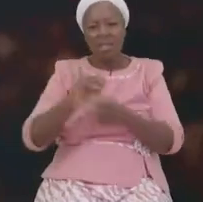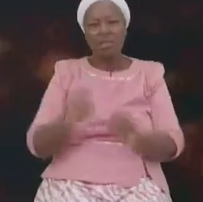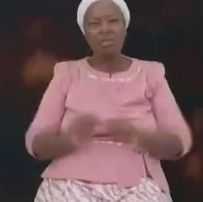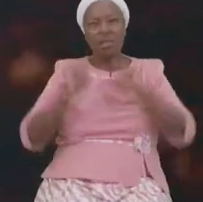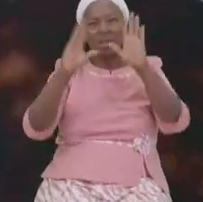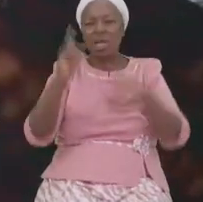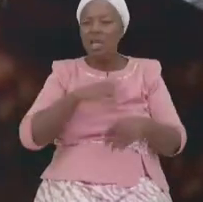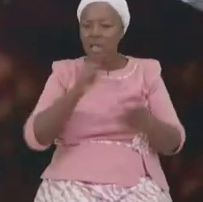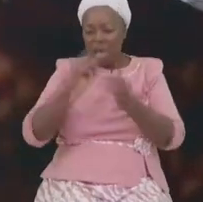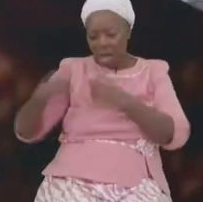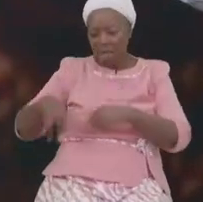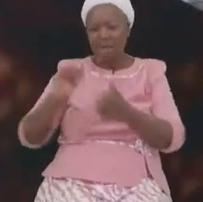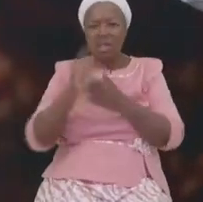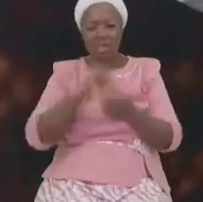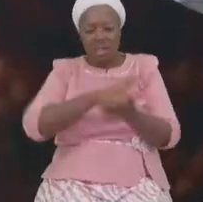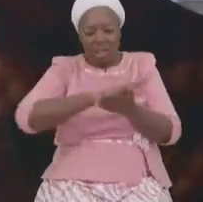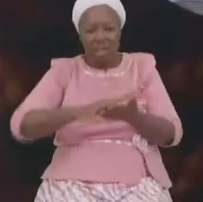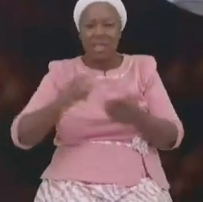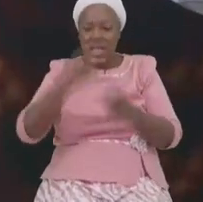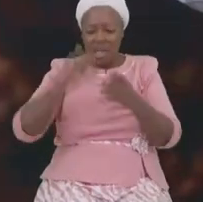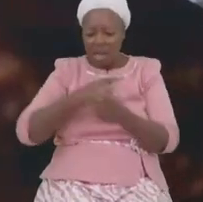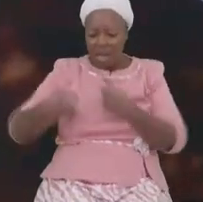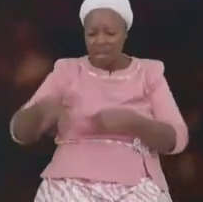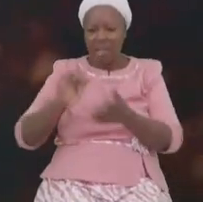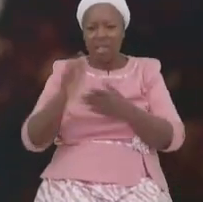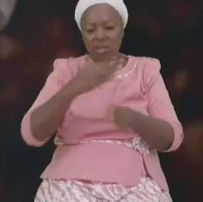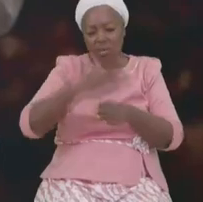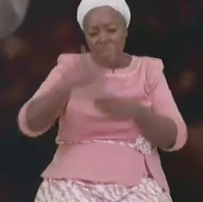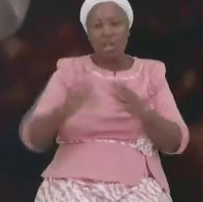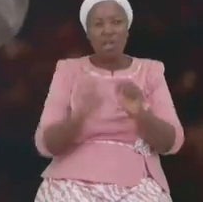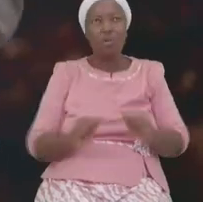Le cœur qui est purifié. Le cœur qui est totalement